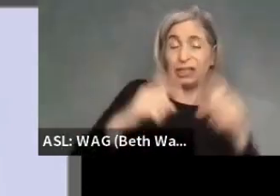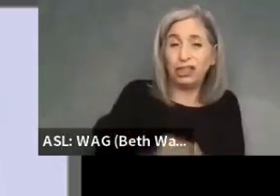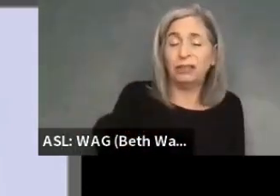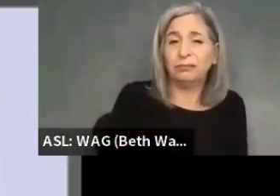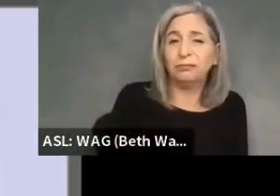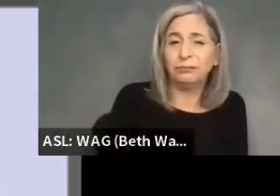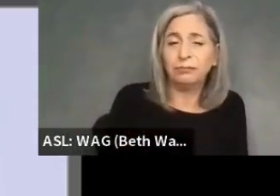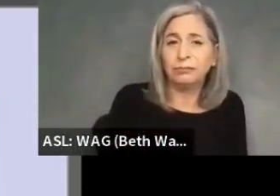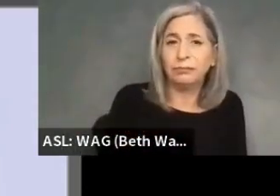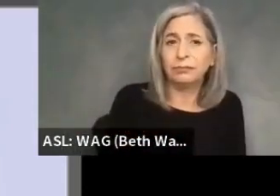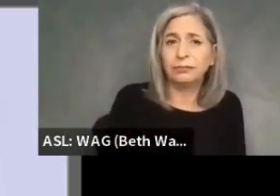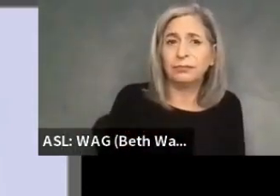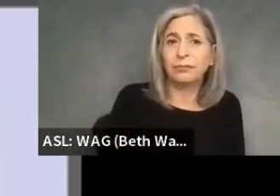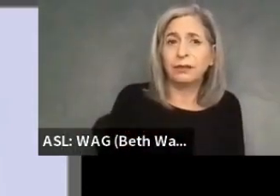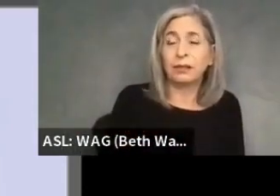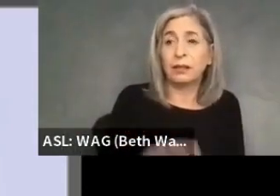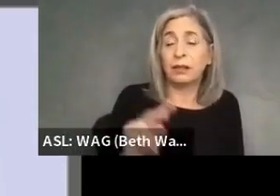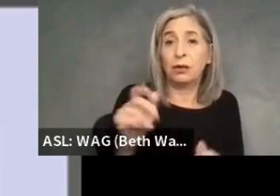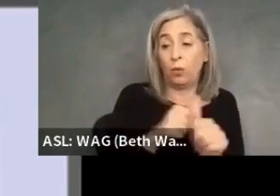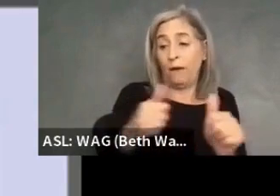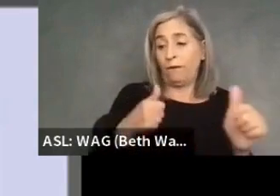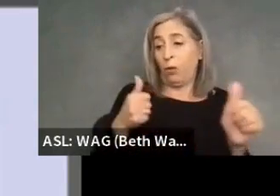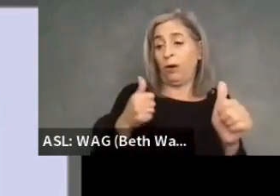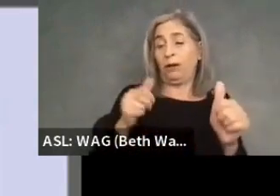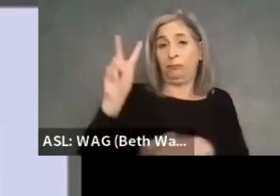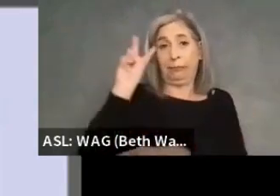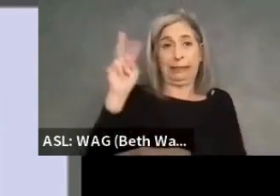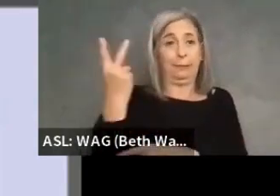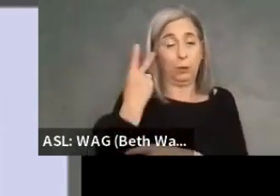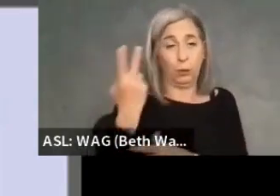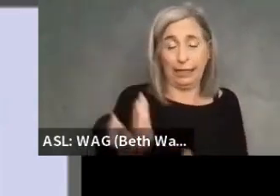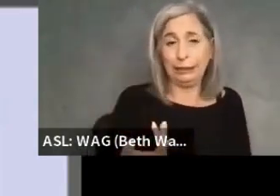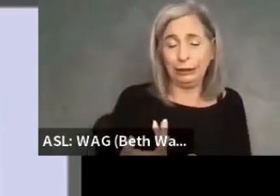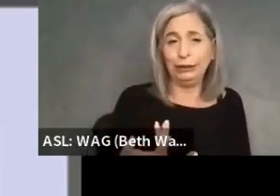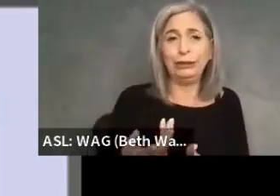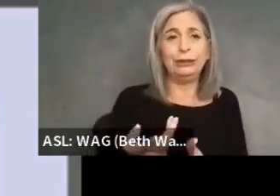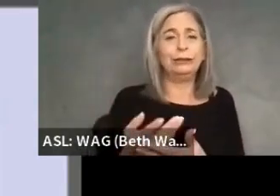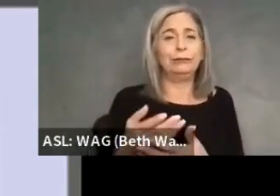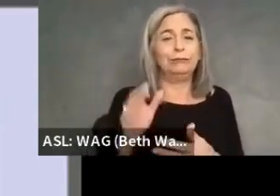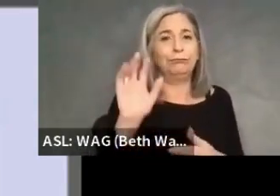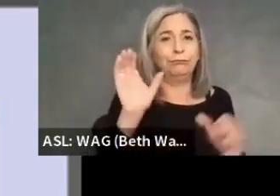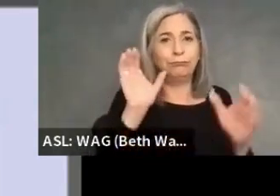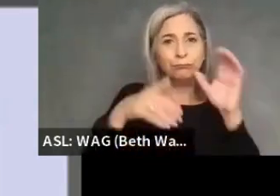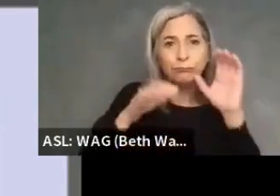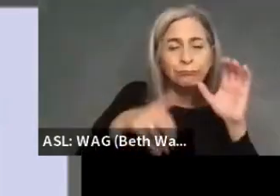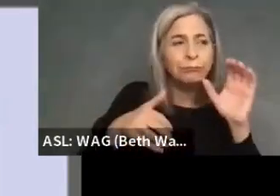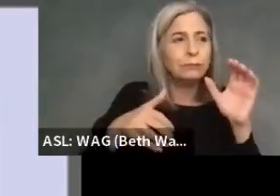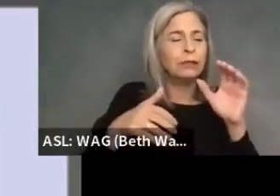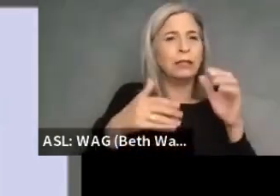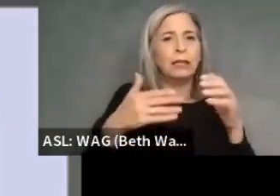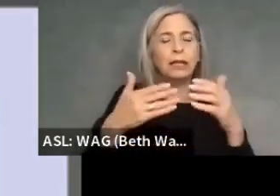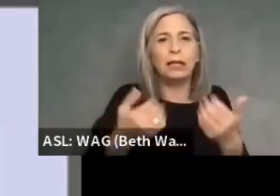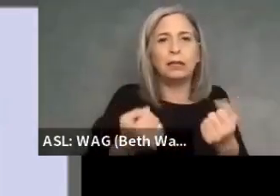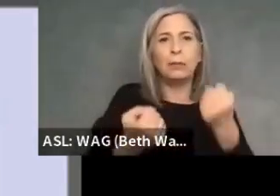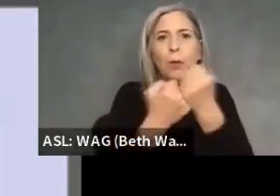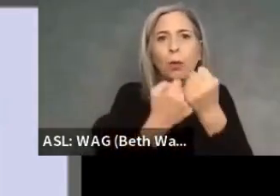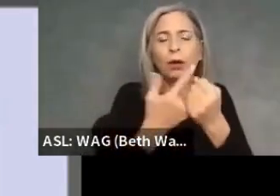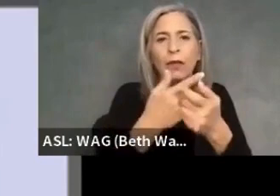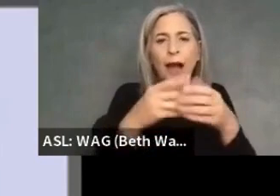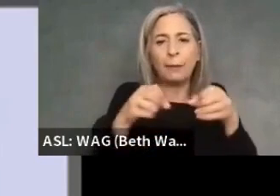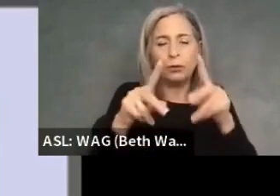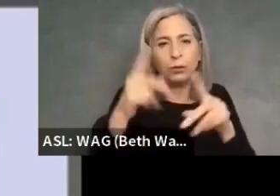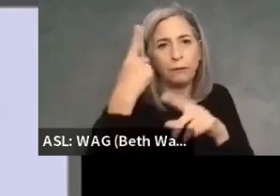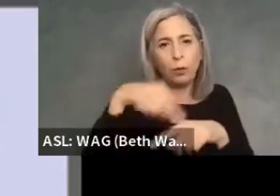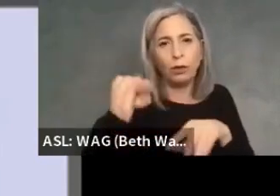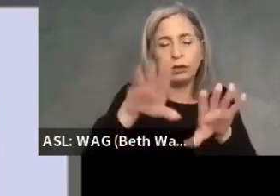这个是非常重要的，这个是对你的孩子教育里面是非常重要的一个环节，因为沟通